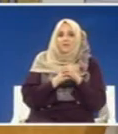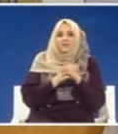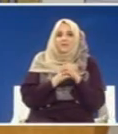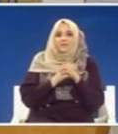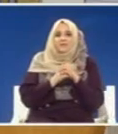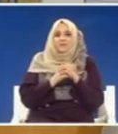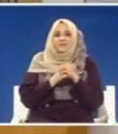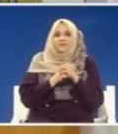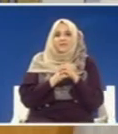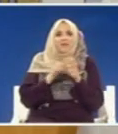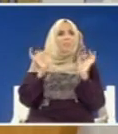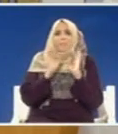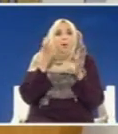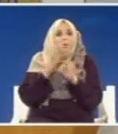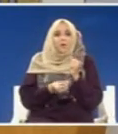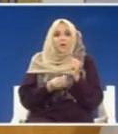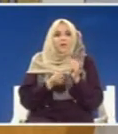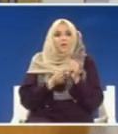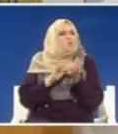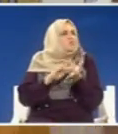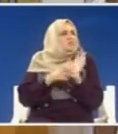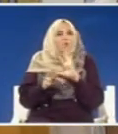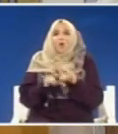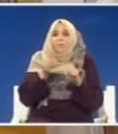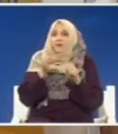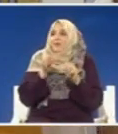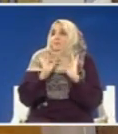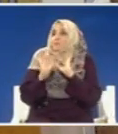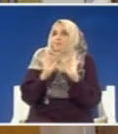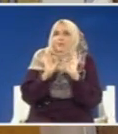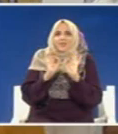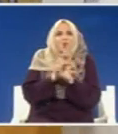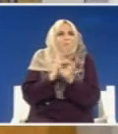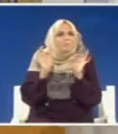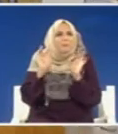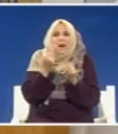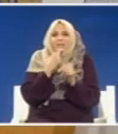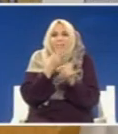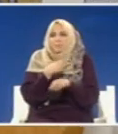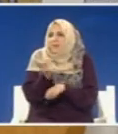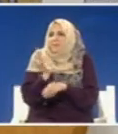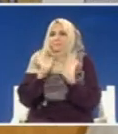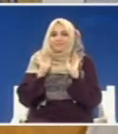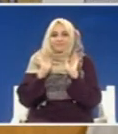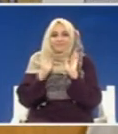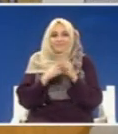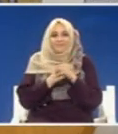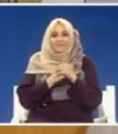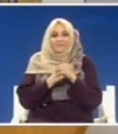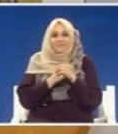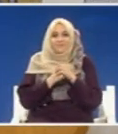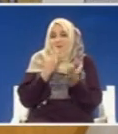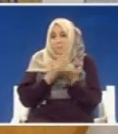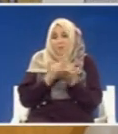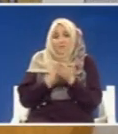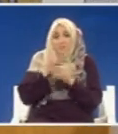رجل النقصان كايني ولاش كلش كم كان يسي وزن كلش يتقن يعني انشتا يدلو بالله